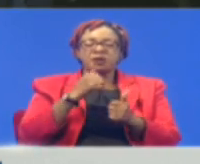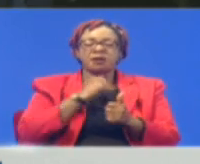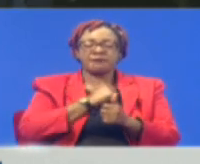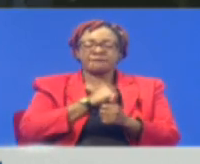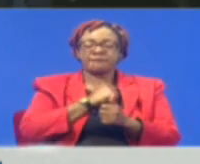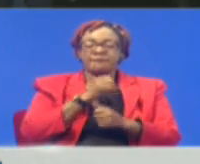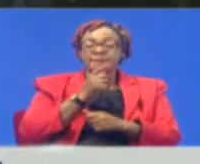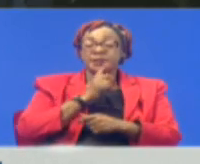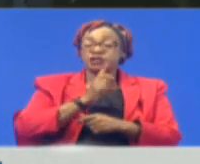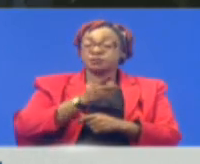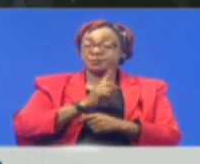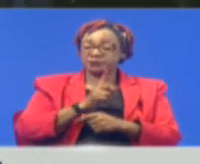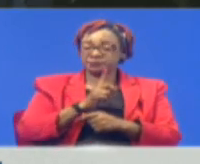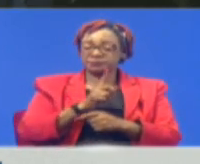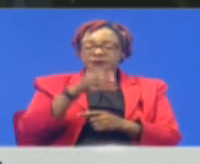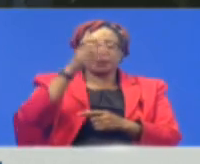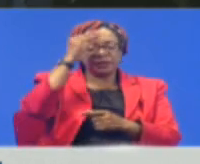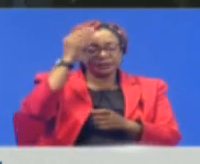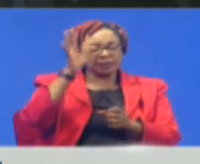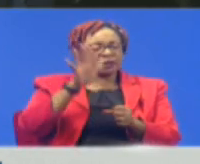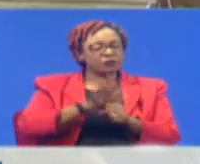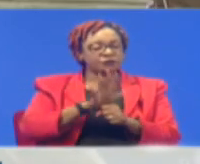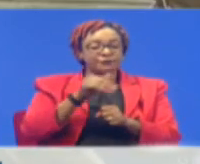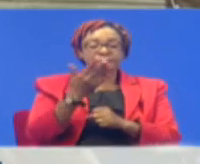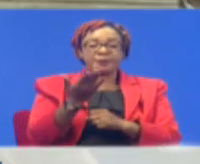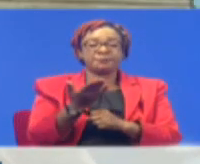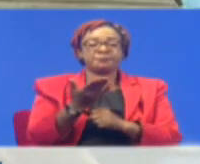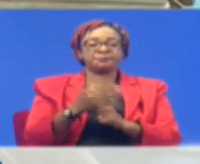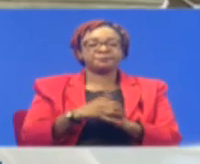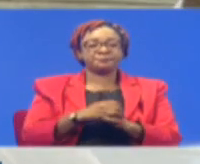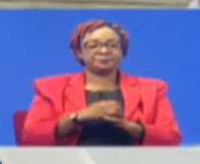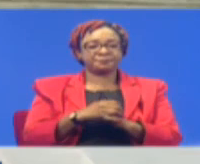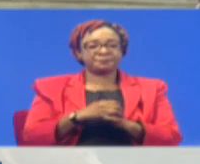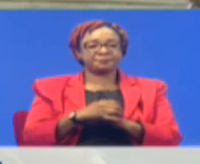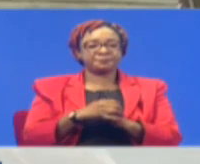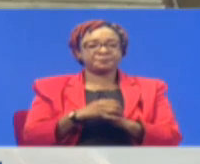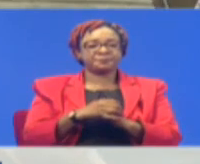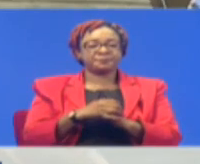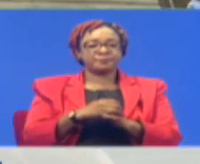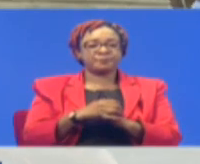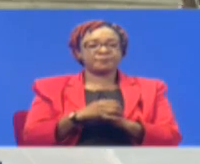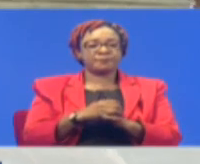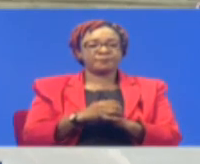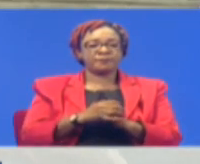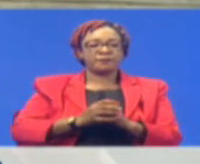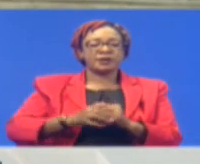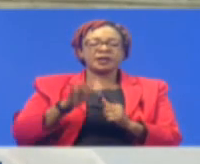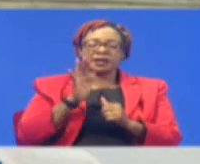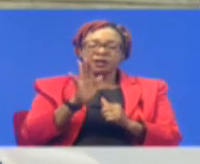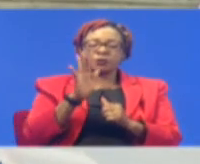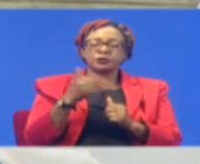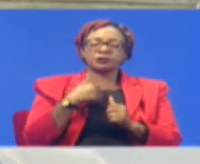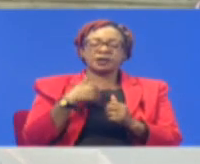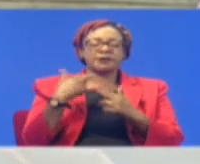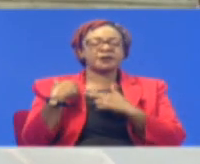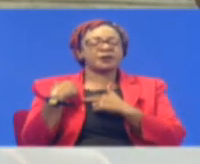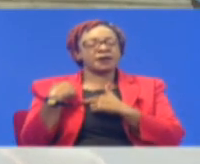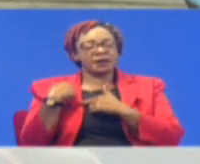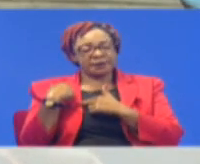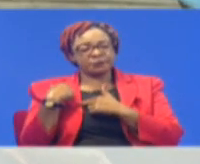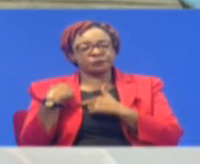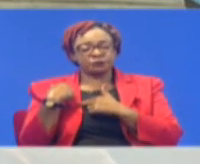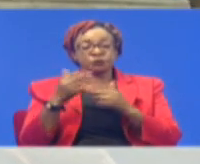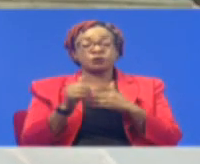juu, na walijifunza mengi kutoka kwake. This was a very reliable and dependable leader.